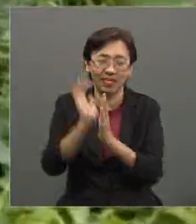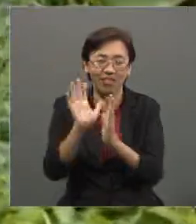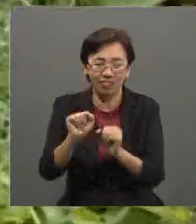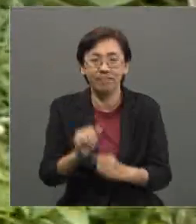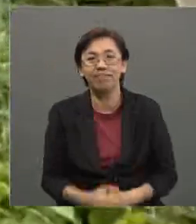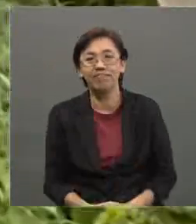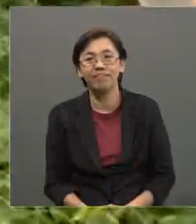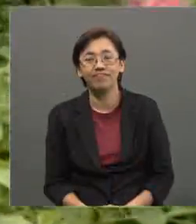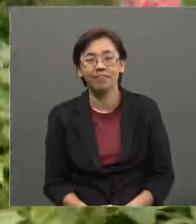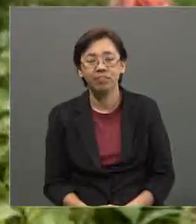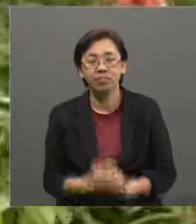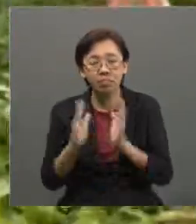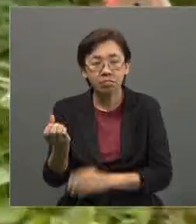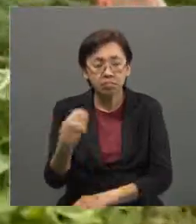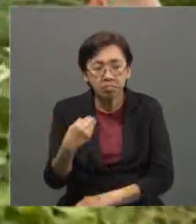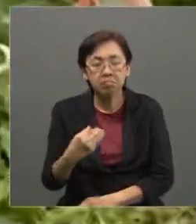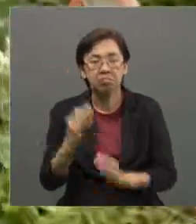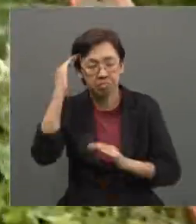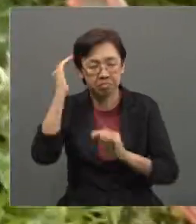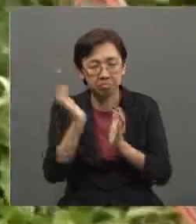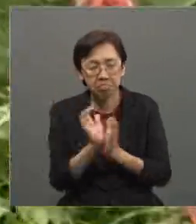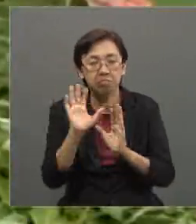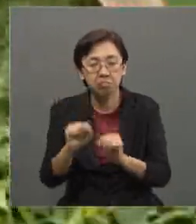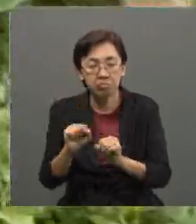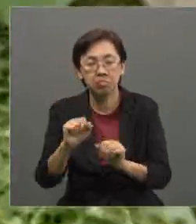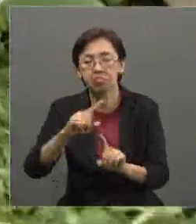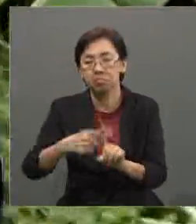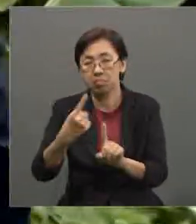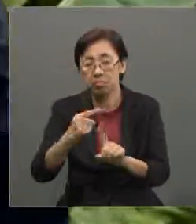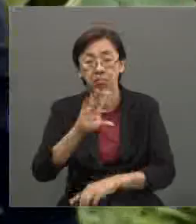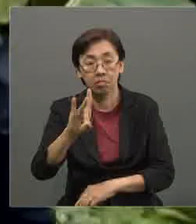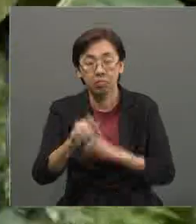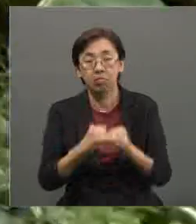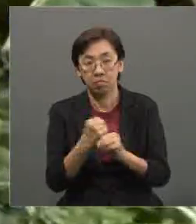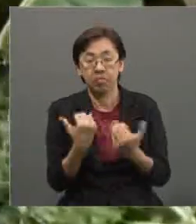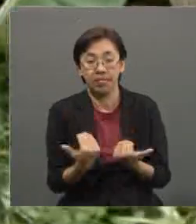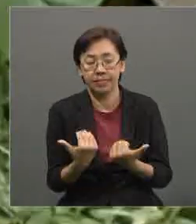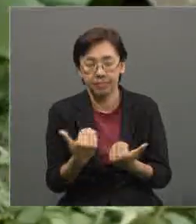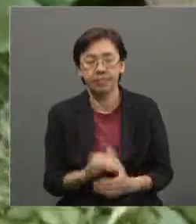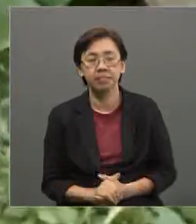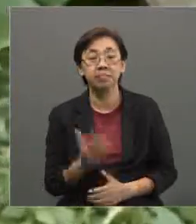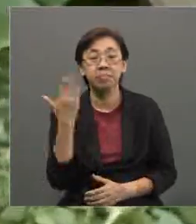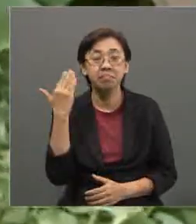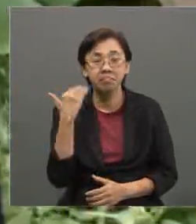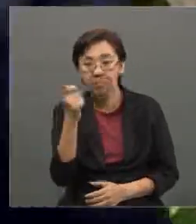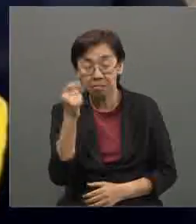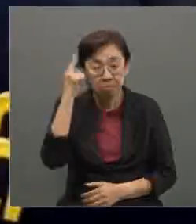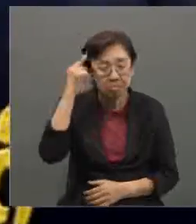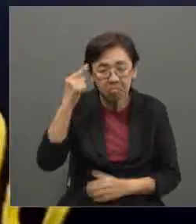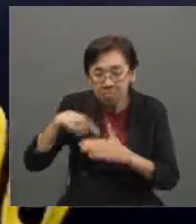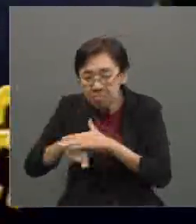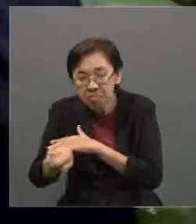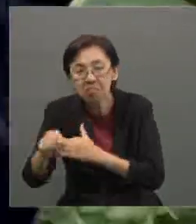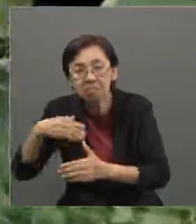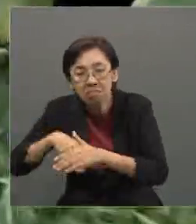หลังจากได้รับแจ้งนะคะพนักงานสอบสวนก็ออกหมายจับเมื่อวันที่ 8มกราคมที่ผ่านมานี้เองตอนนั้นเจ้าตัวเนี่ยไหวตัวทันก็เลย